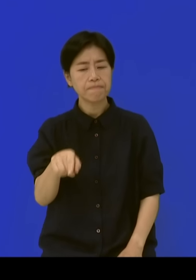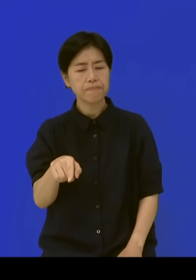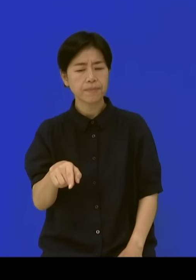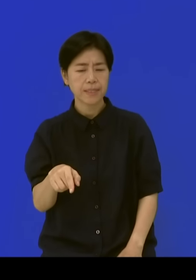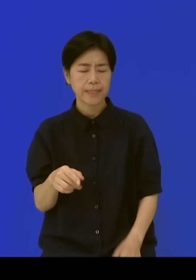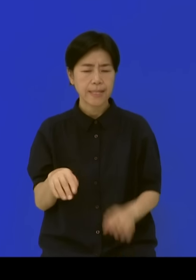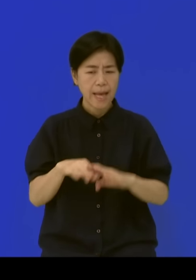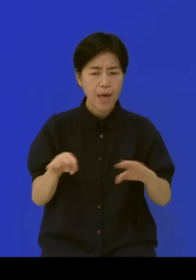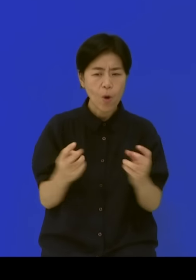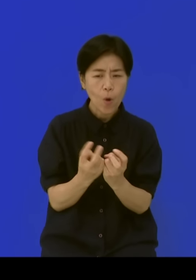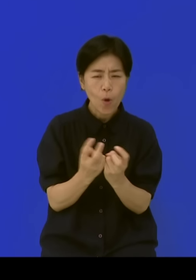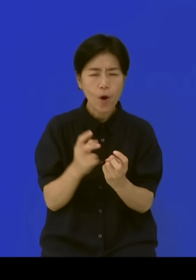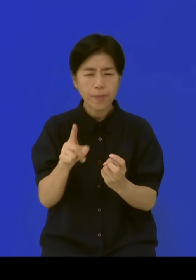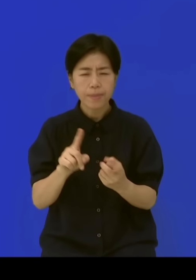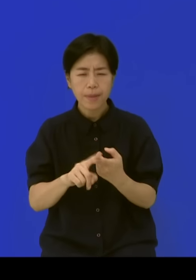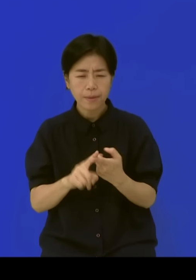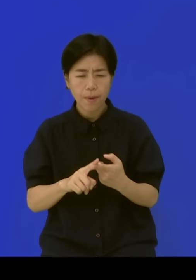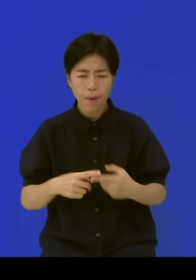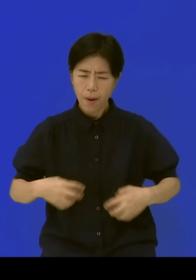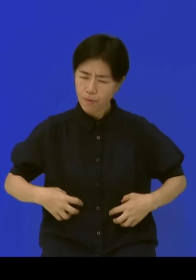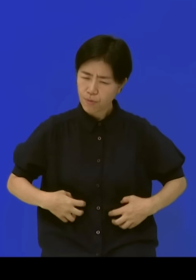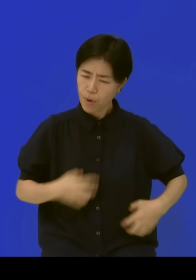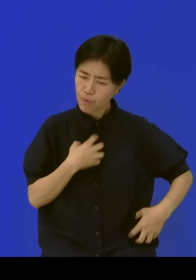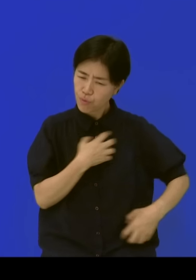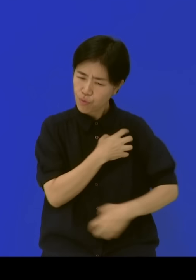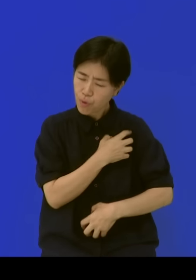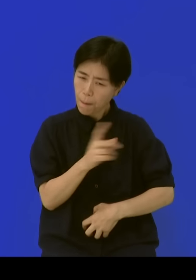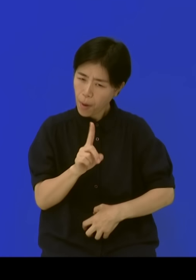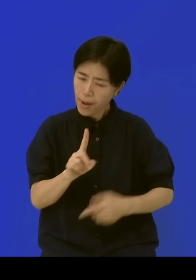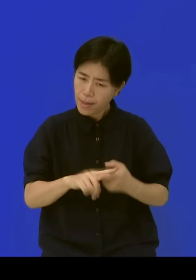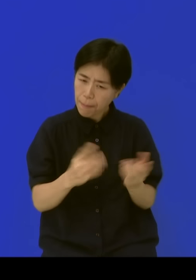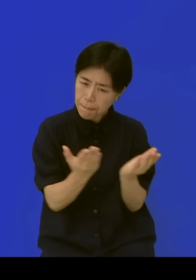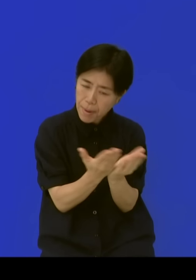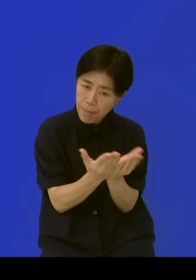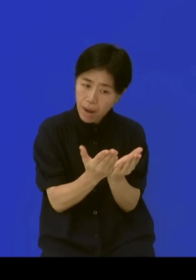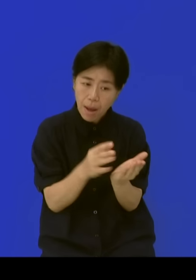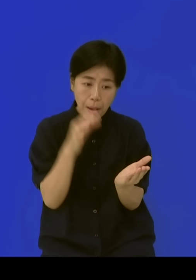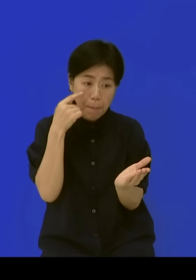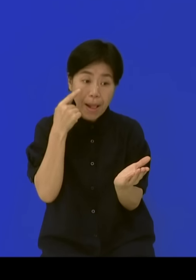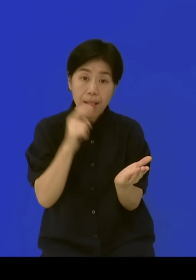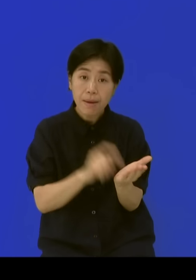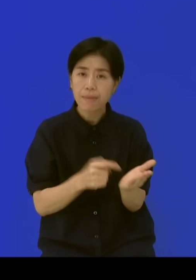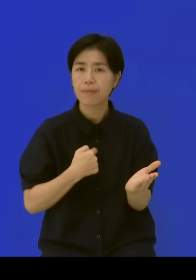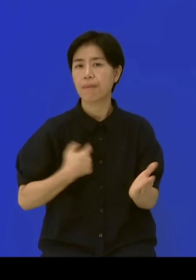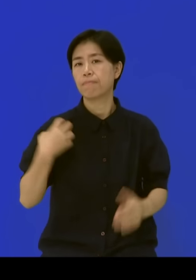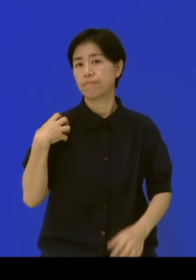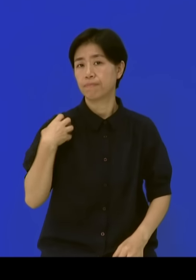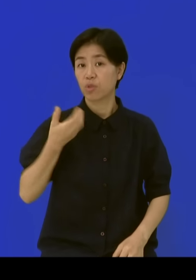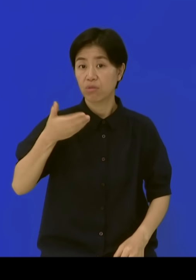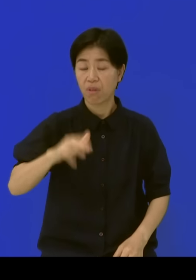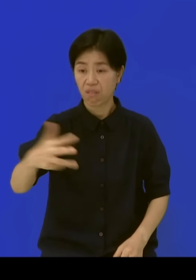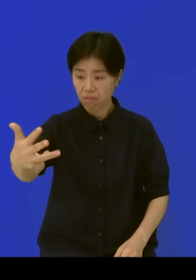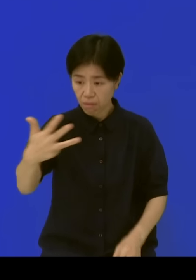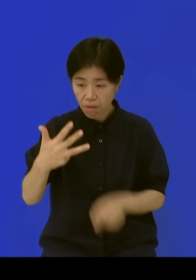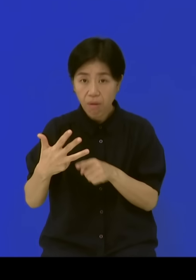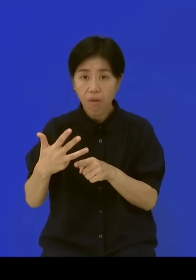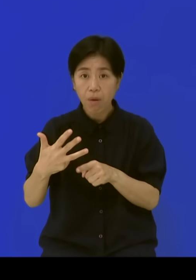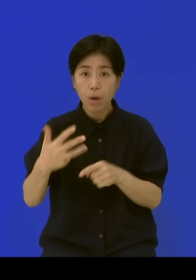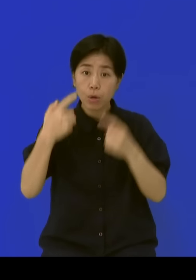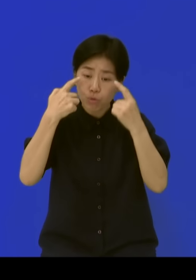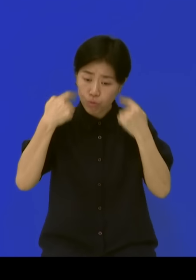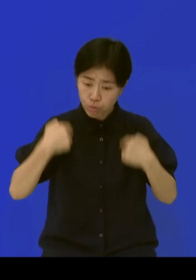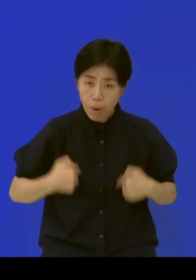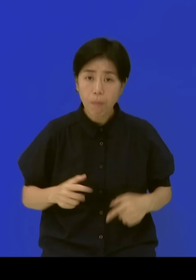나오면 예. 온갖 장기들이 다 소환되기 때문에 예. 이걸 제대로 진단하기가 어려운데 네. 그 짧은 시간에 그걸 하기가 되게 어려워지는